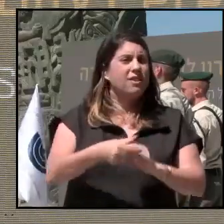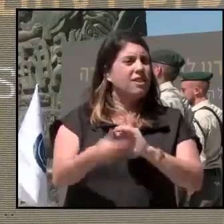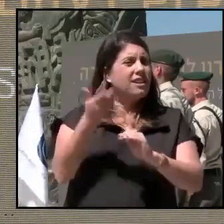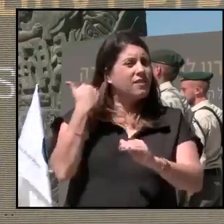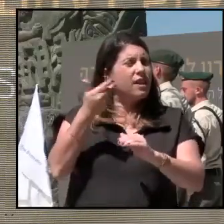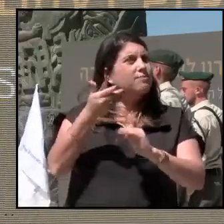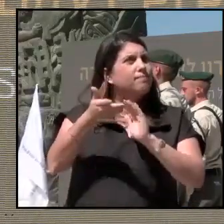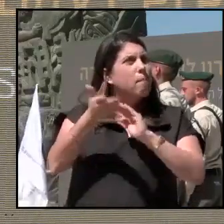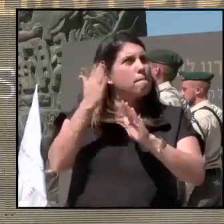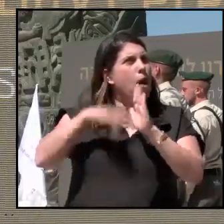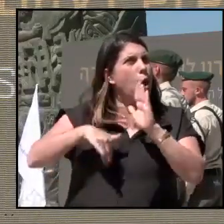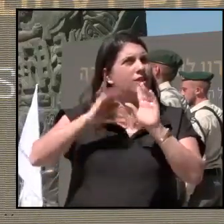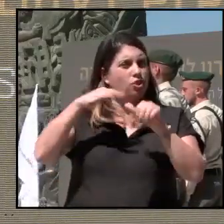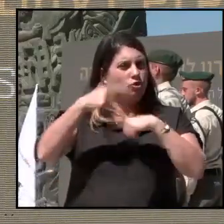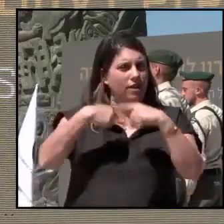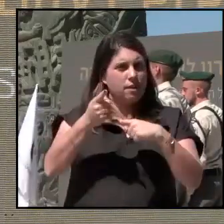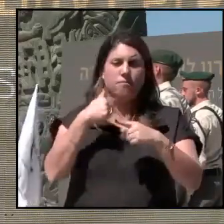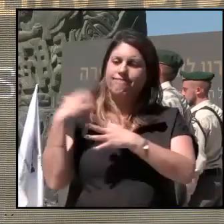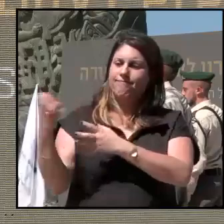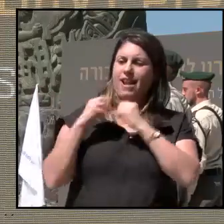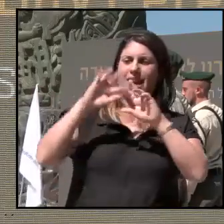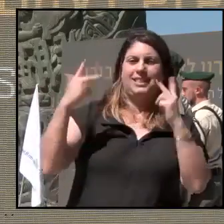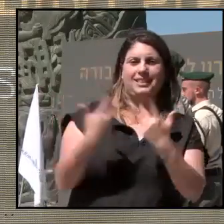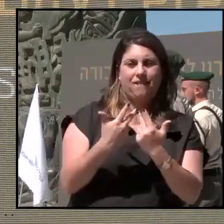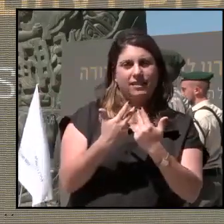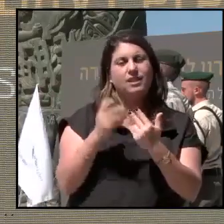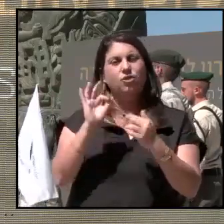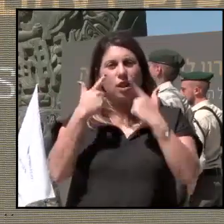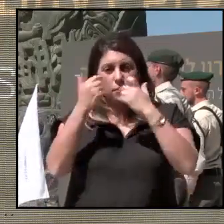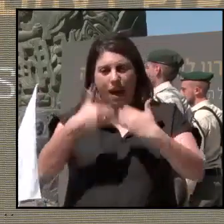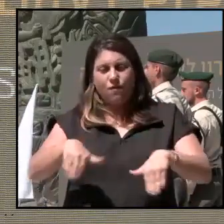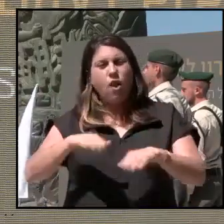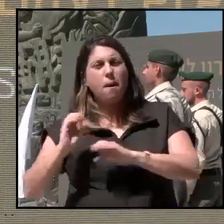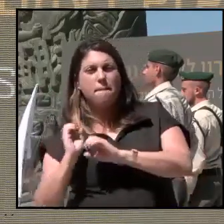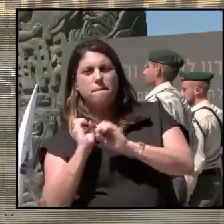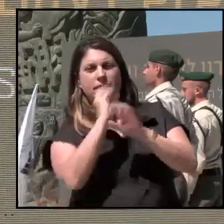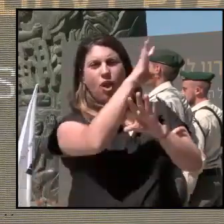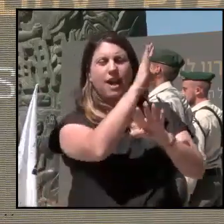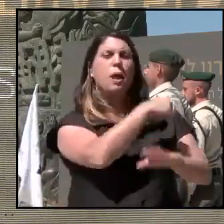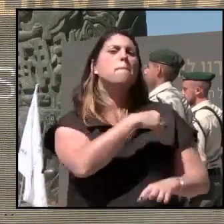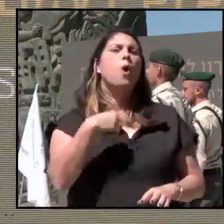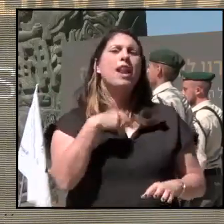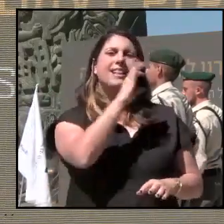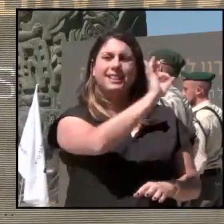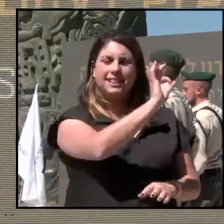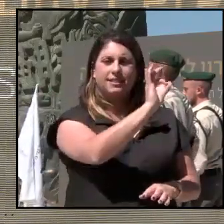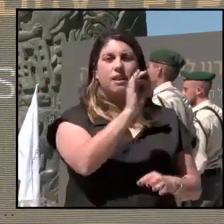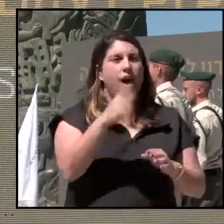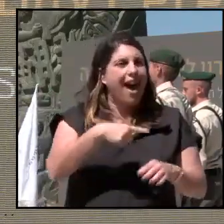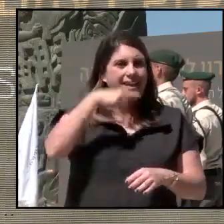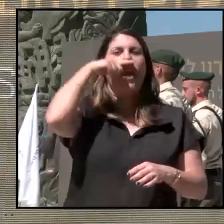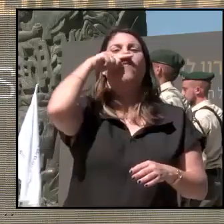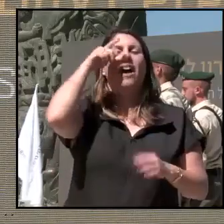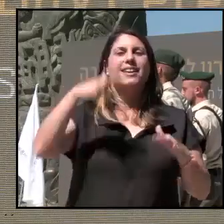שנים זכיתי להוביל צוות של משמר הגבול במשלחת עדים במדים של משטרת ישראל לפולין. את הגאווה